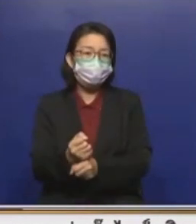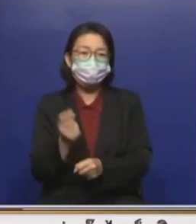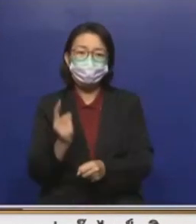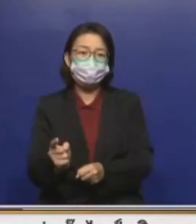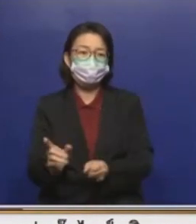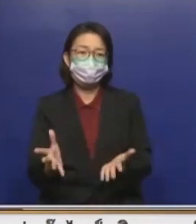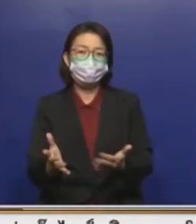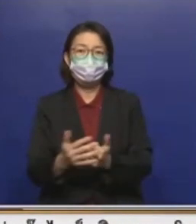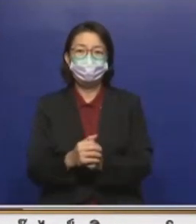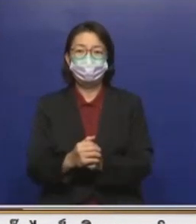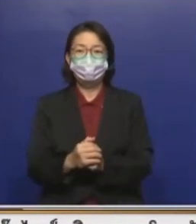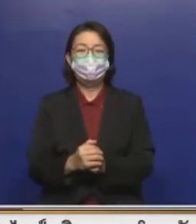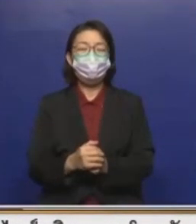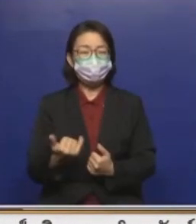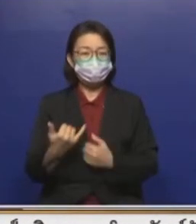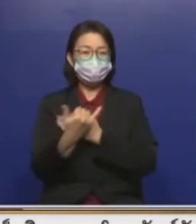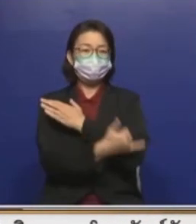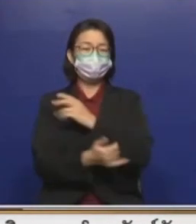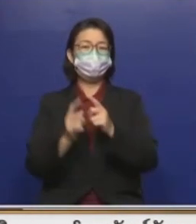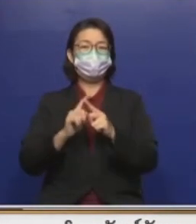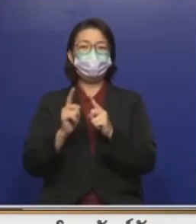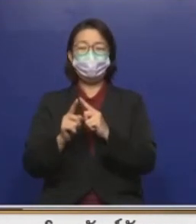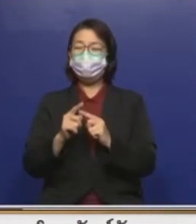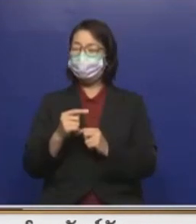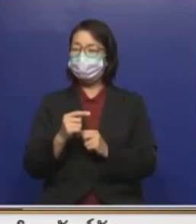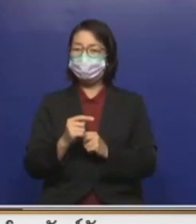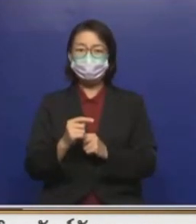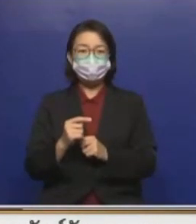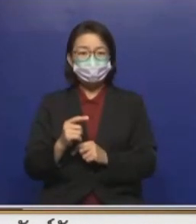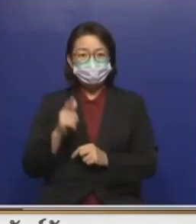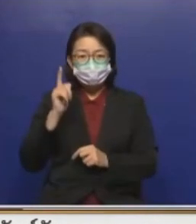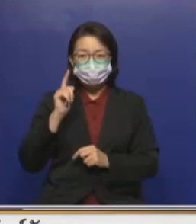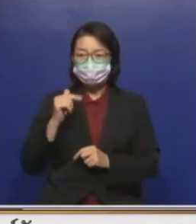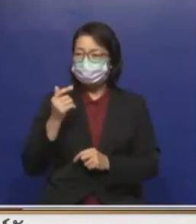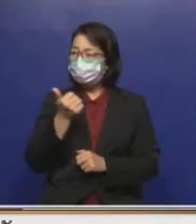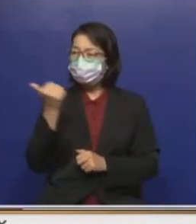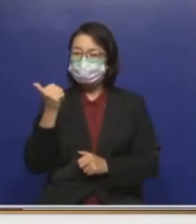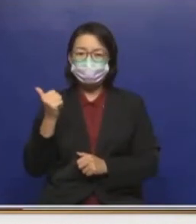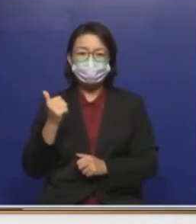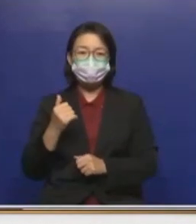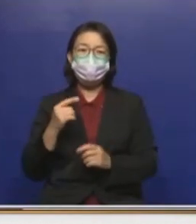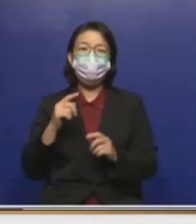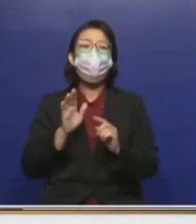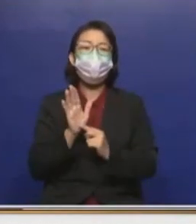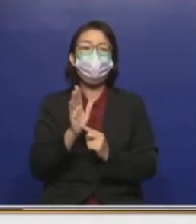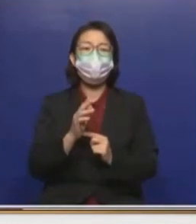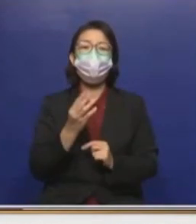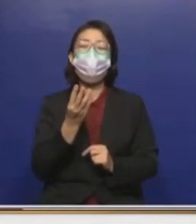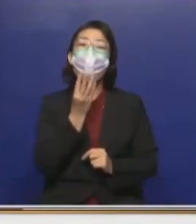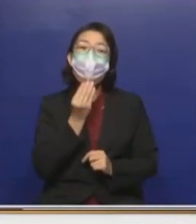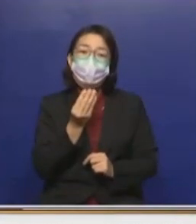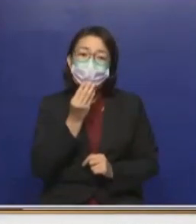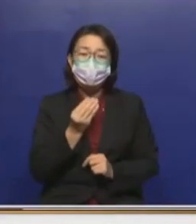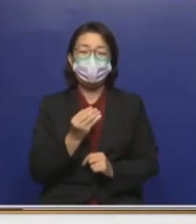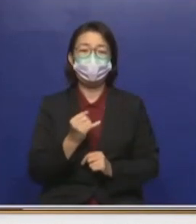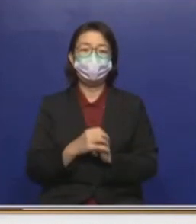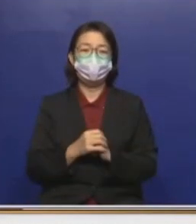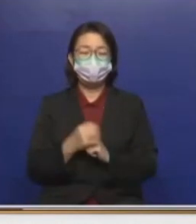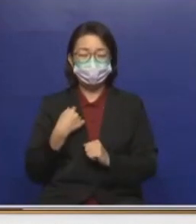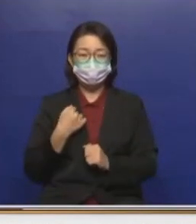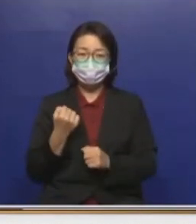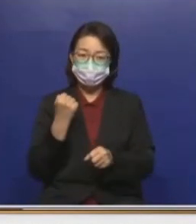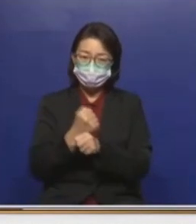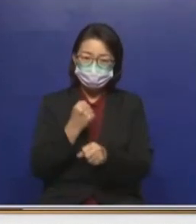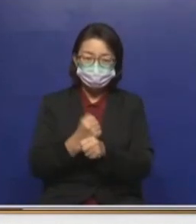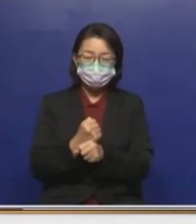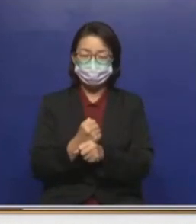ความก้าวหน้าประเทศที่เขามีความก้าวหน้าทางด้านการเกษตรอย่างเช่นประเทศอิสราเอลเขาก็จะมีการใช้น้ำอย่างมีประสิทธิภาพม